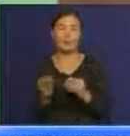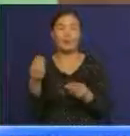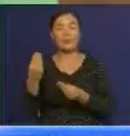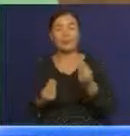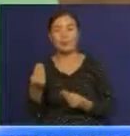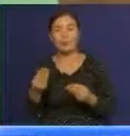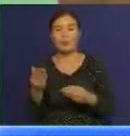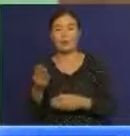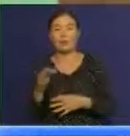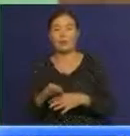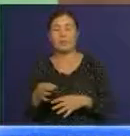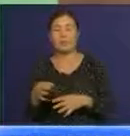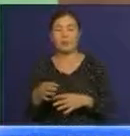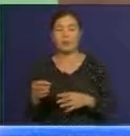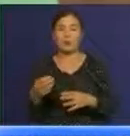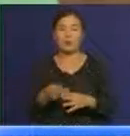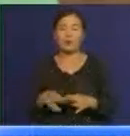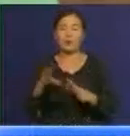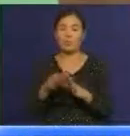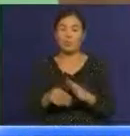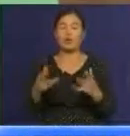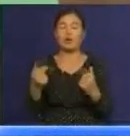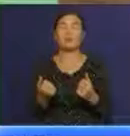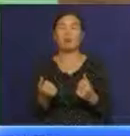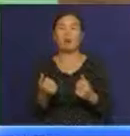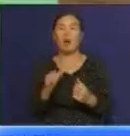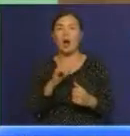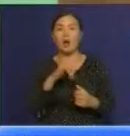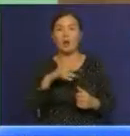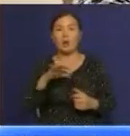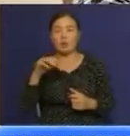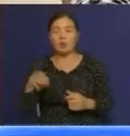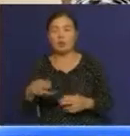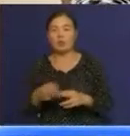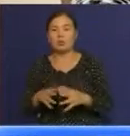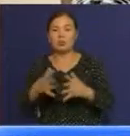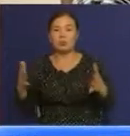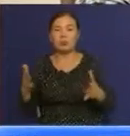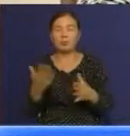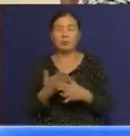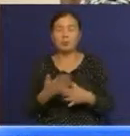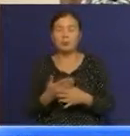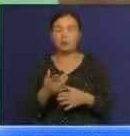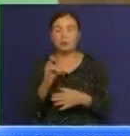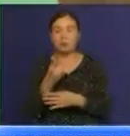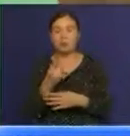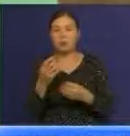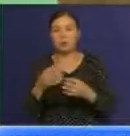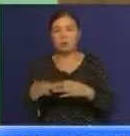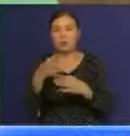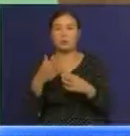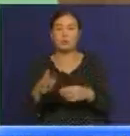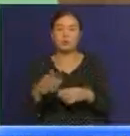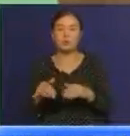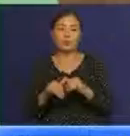сау балалардың ішінде жүреді. Соның өзі на аутист балдарға өте үлкен бір көмек. Бала жаймен-жаймен